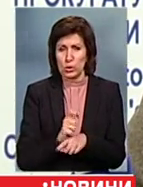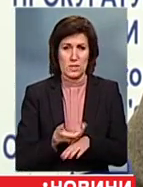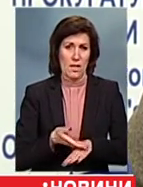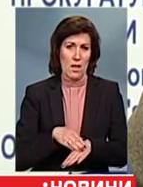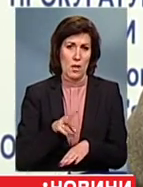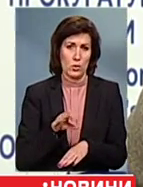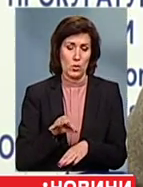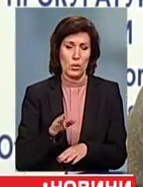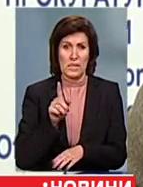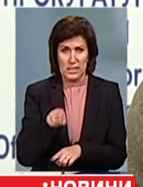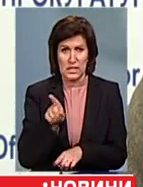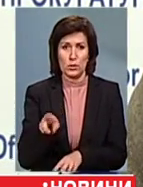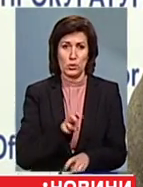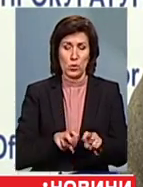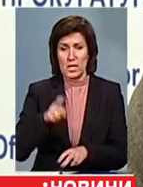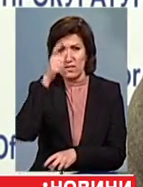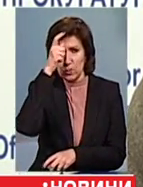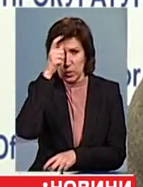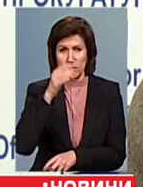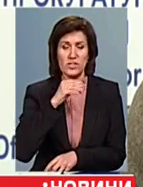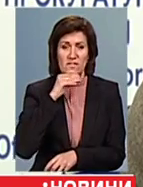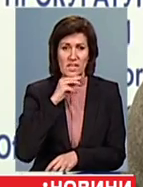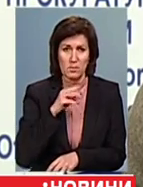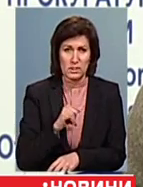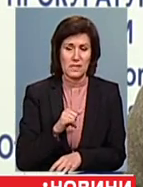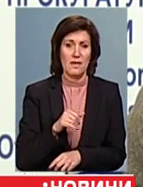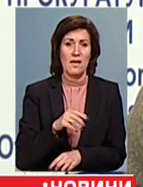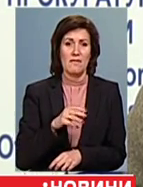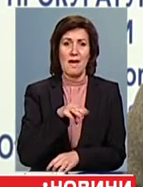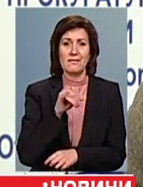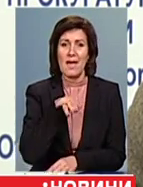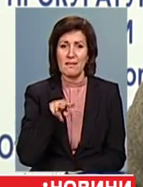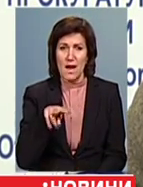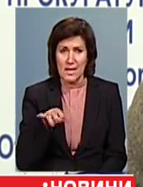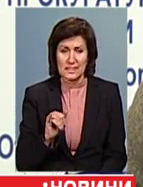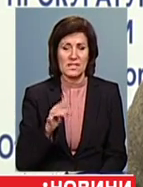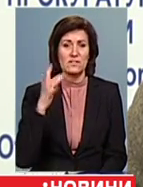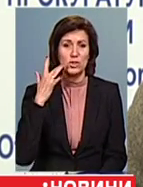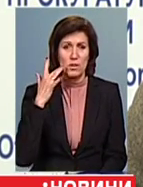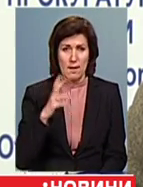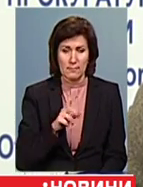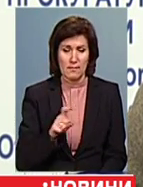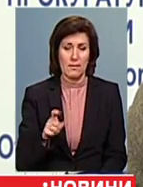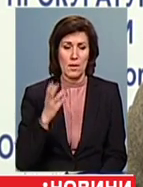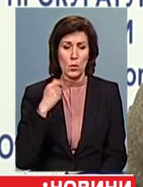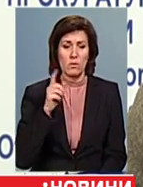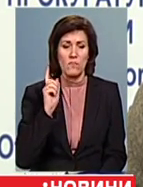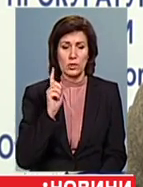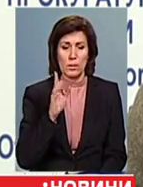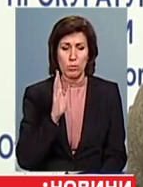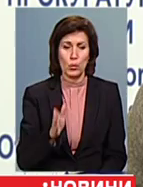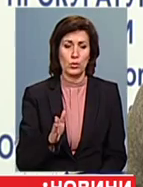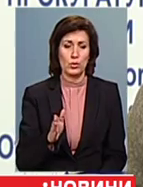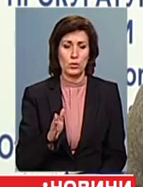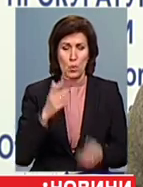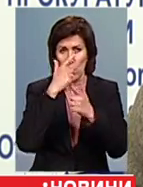складно, бо їх шукають і в Туреччині, і в Єгипті, і на Таїланді, і в Сполучених Штатах Америки, коли вони